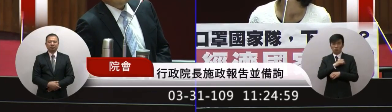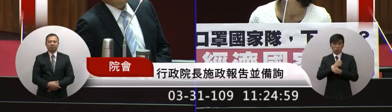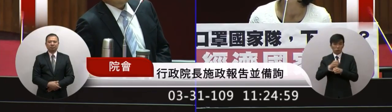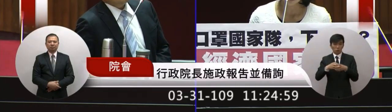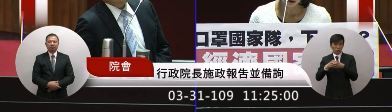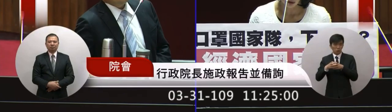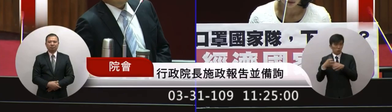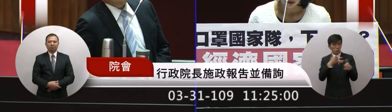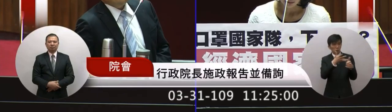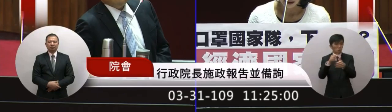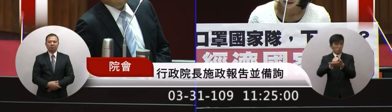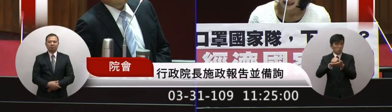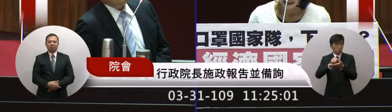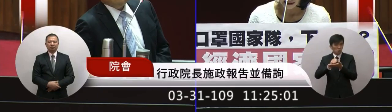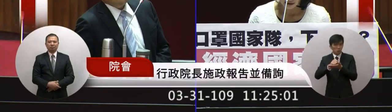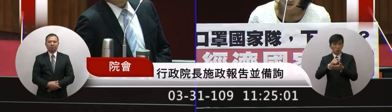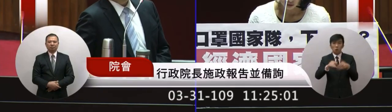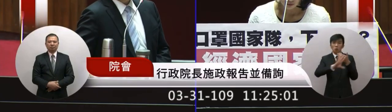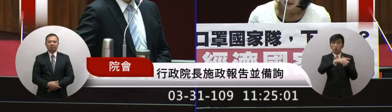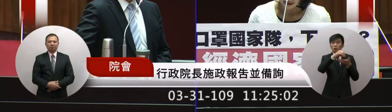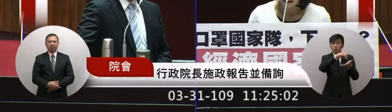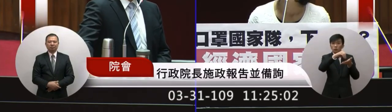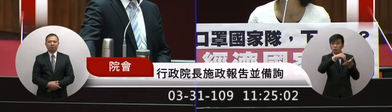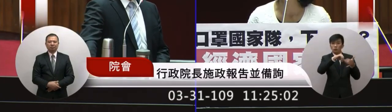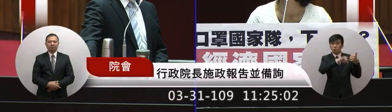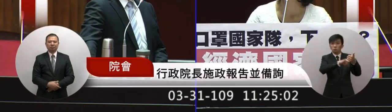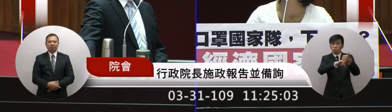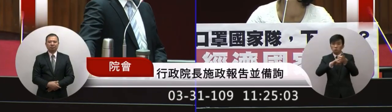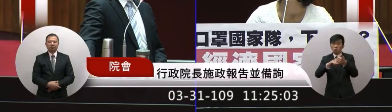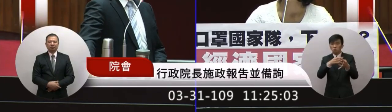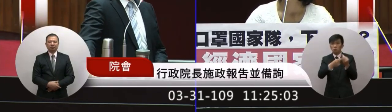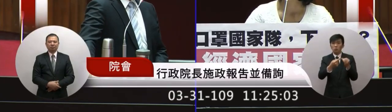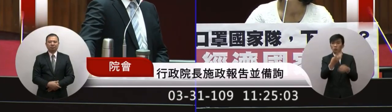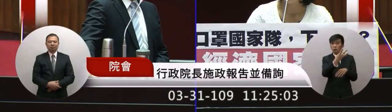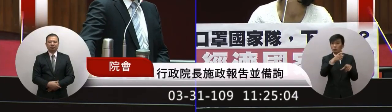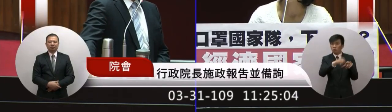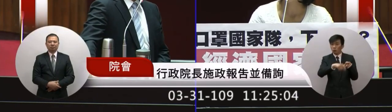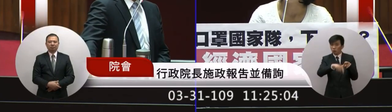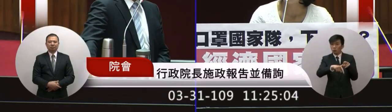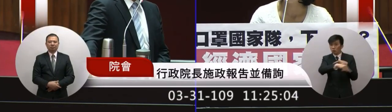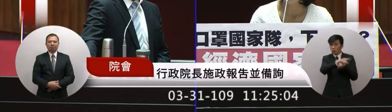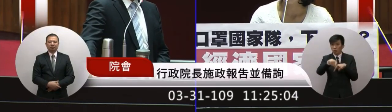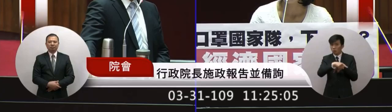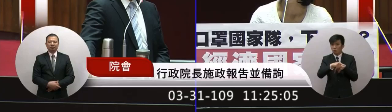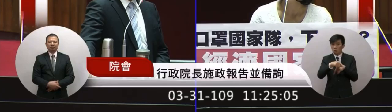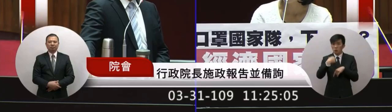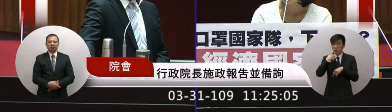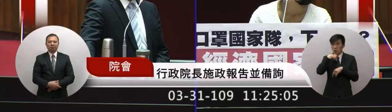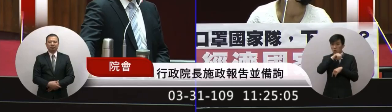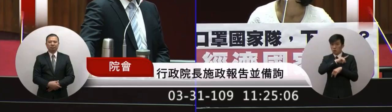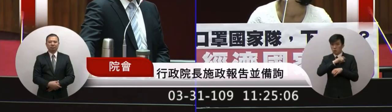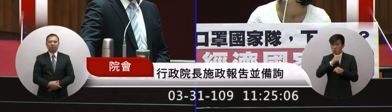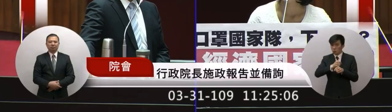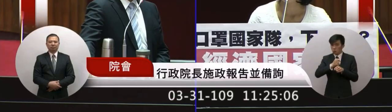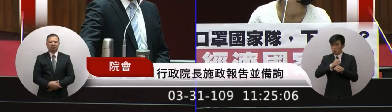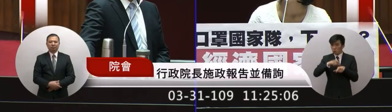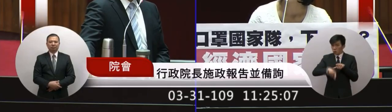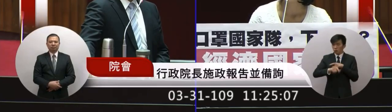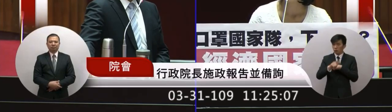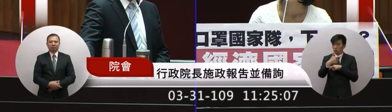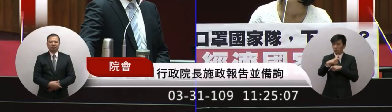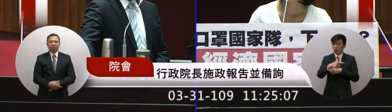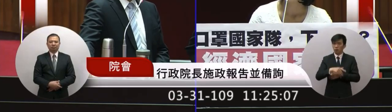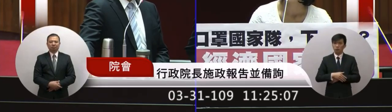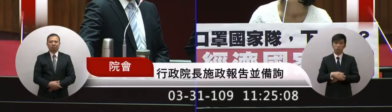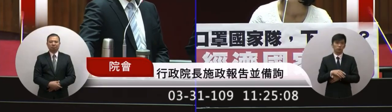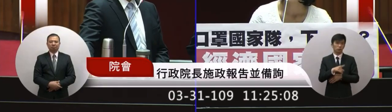大外送平台当中，他们都不是台湾的企业耶。部长有注意到这个问题吗？